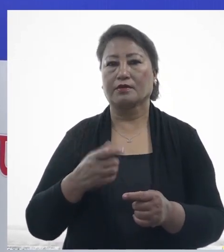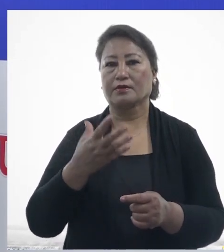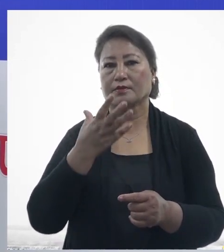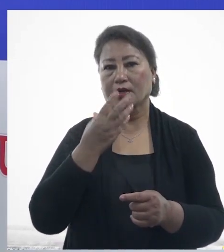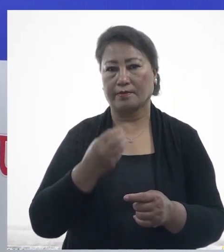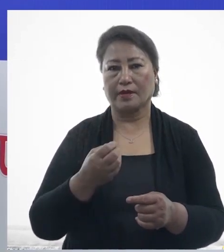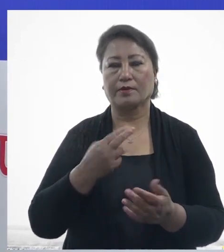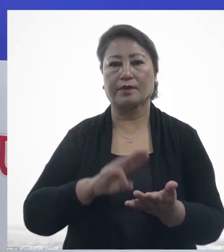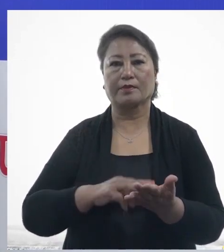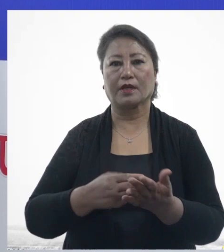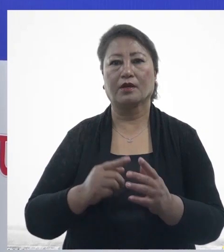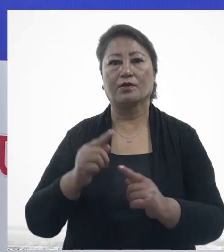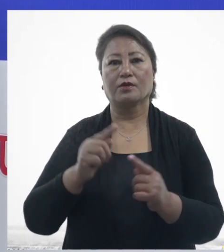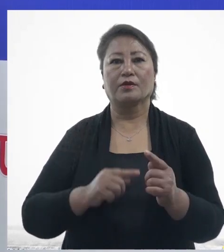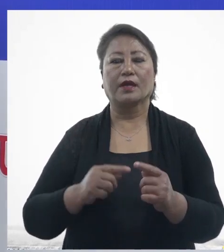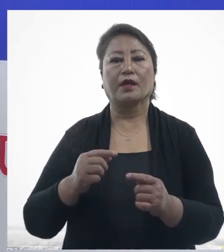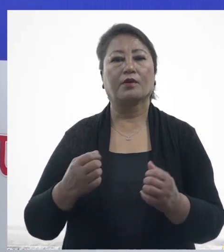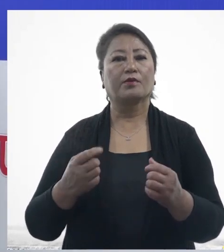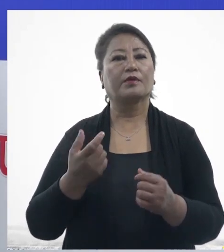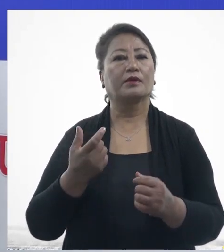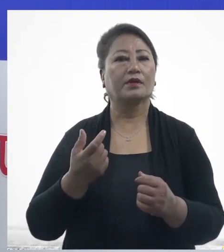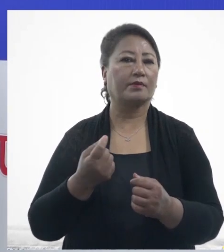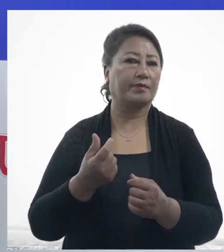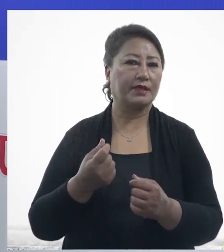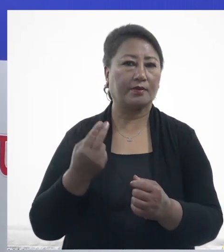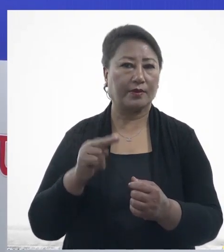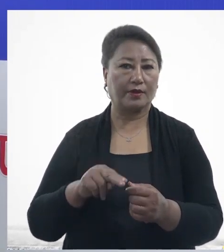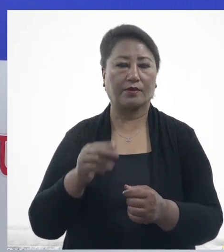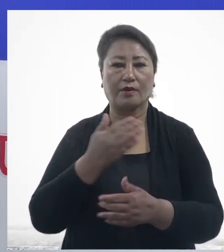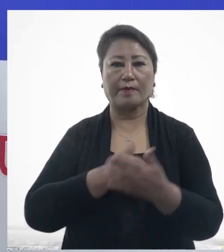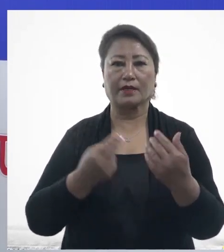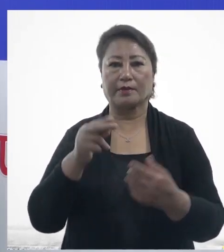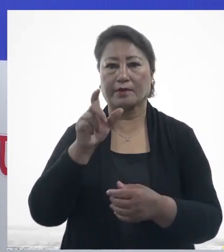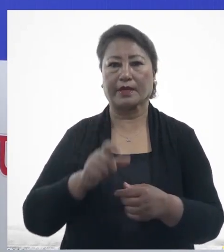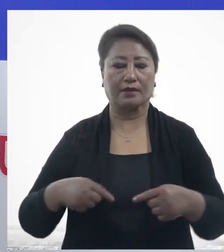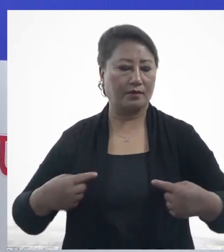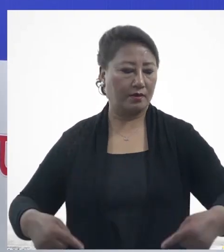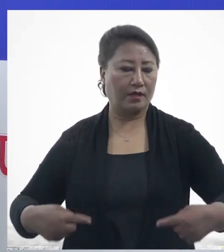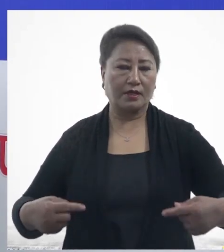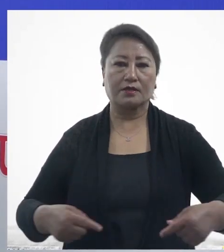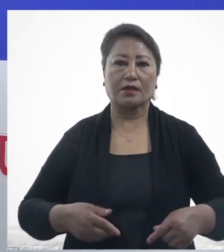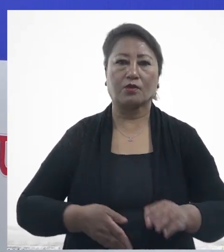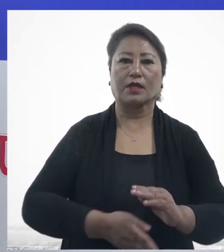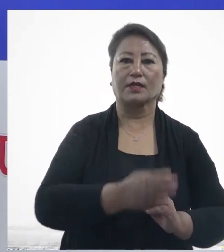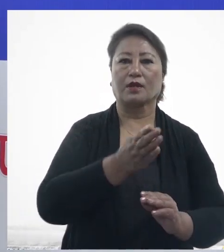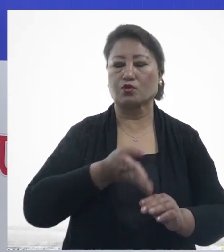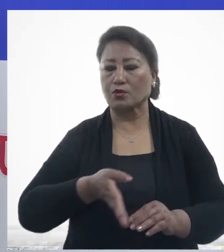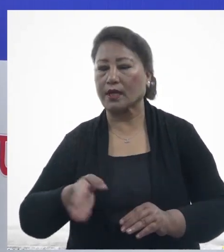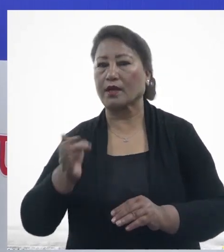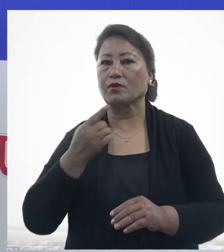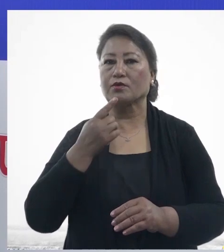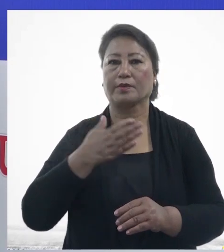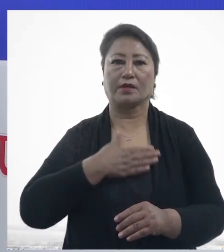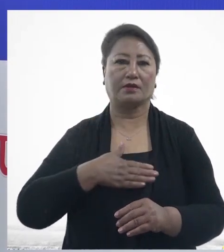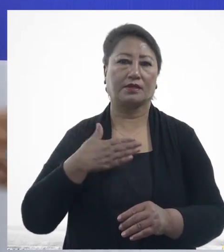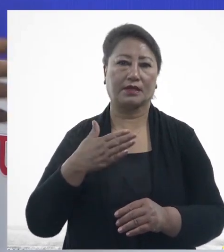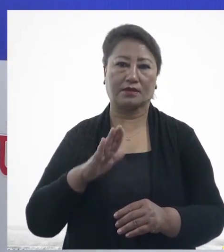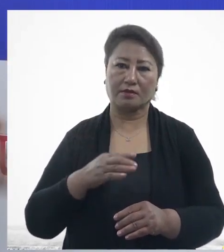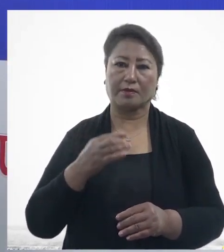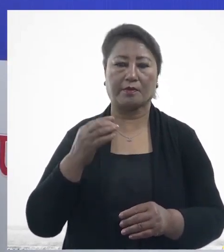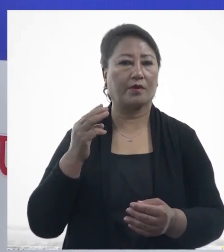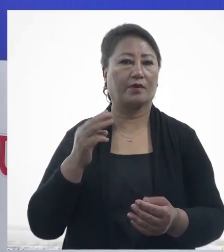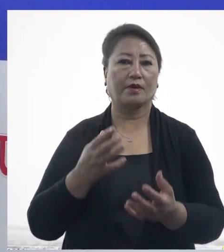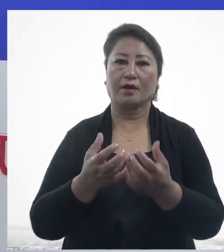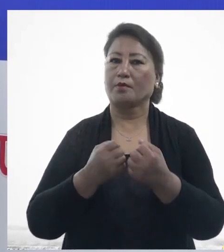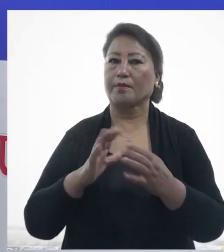भने एउटा फाइनेन्सियली साउन्ड मान्छे पनि म आफ्नो विलचेयरमा बसेर म अब त्यहाँ पर ठाउँ घुमेर आउँछु भने उसले पाउँदैन किन बाटोहरू त